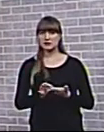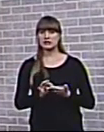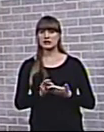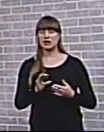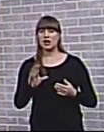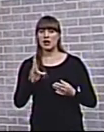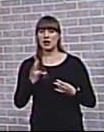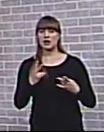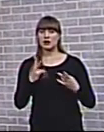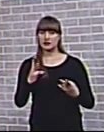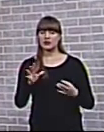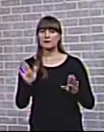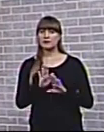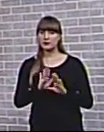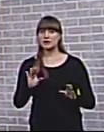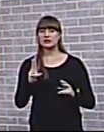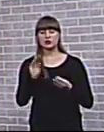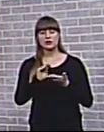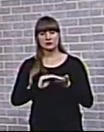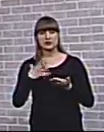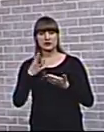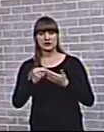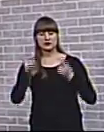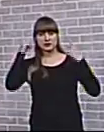Алексей Ходорыч написал свой музыкальный памфлет.